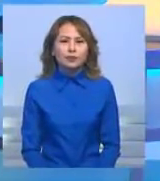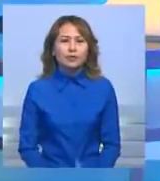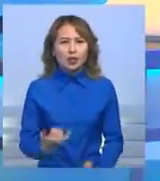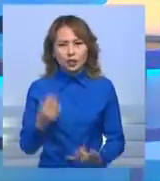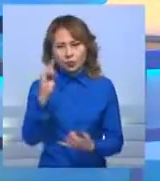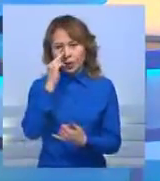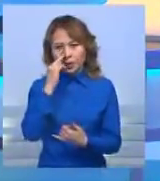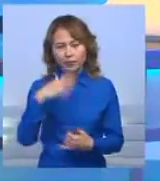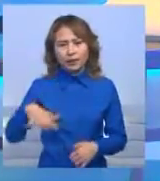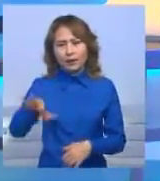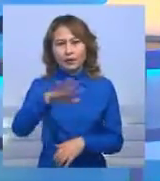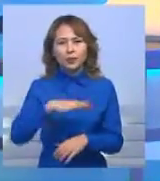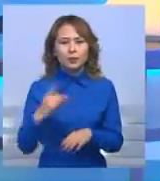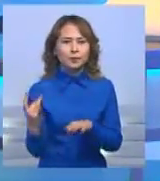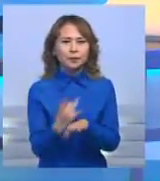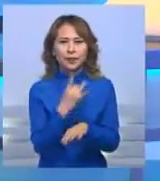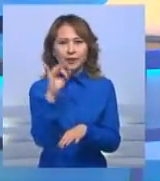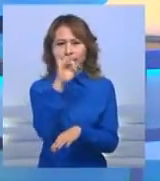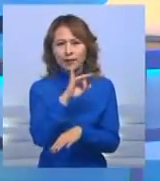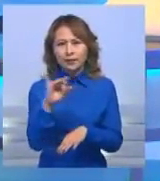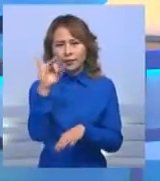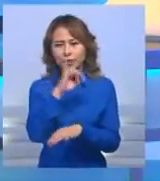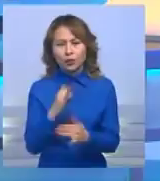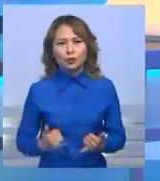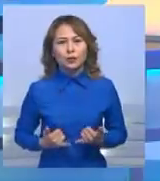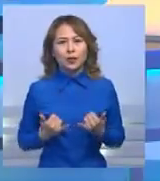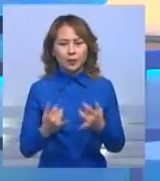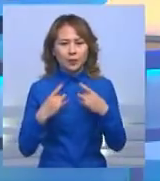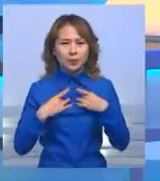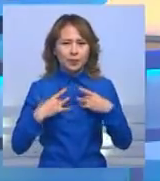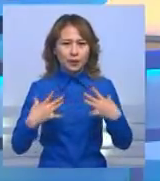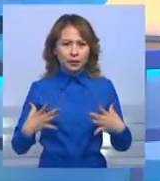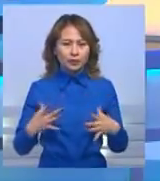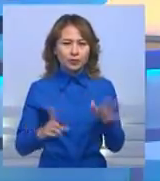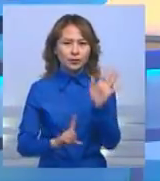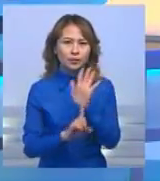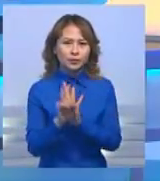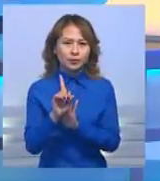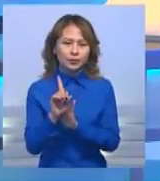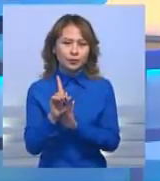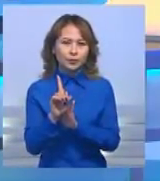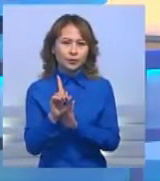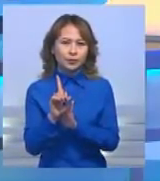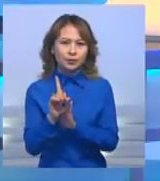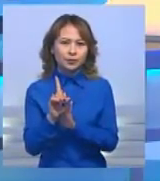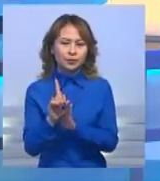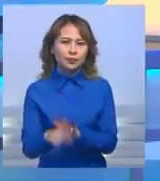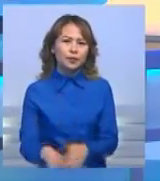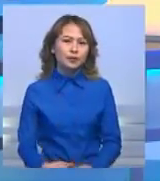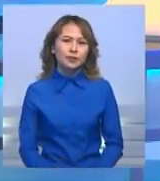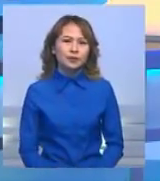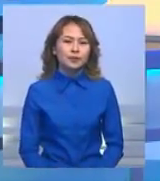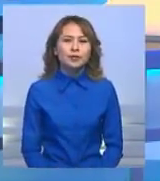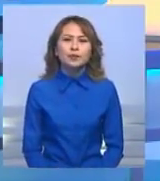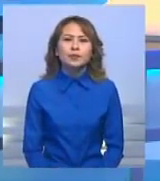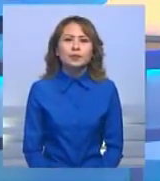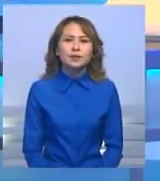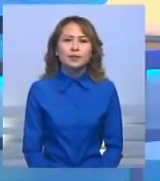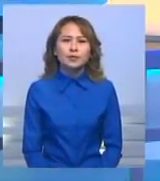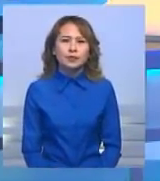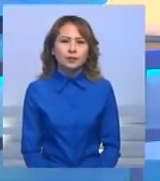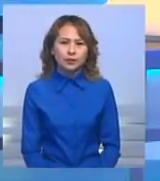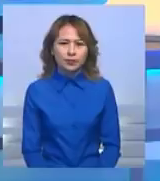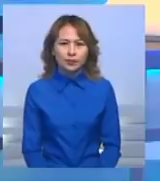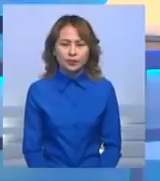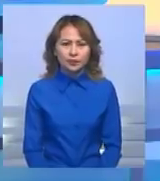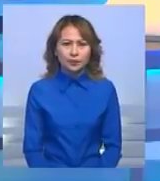Дәл қазір Шымкентте алғашқы тарихқа тағзым күнімен мейрам бастау алды. Әріптесім Нұрбек Байбосын осы жиыннан тікелей